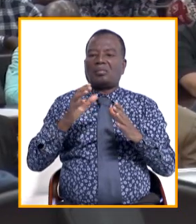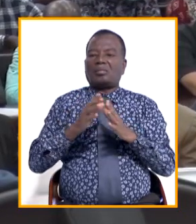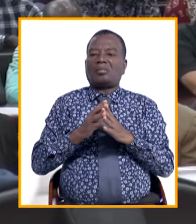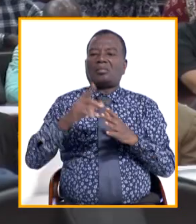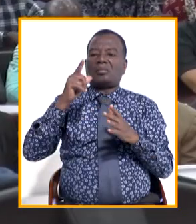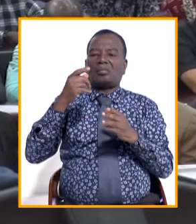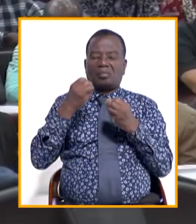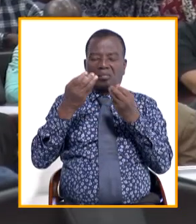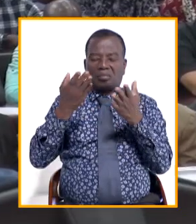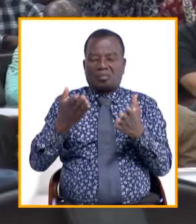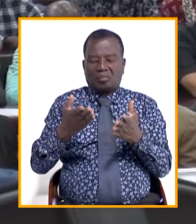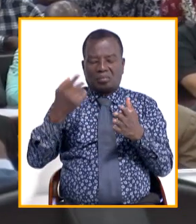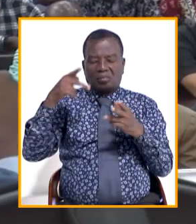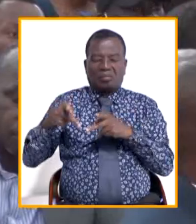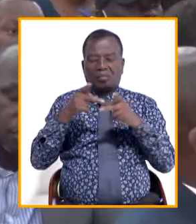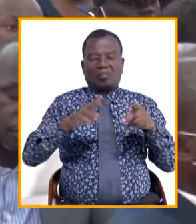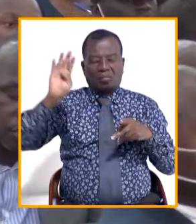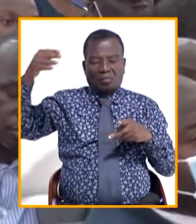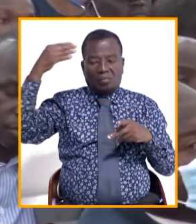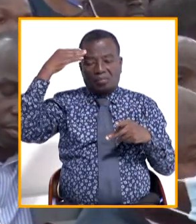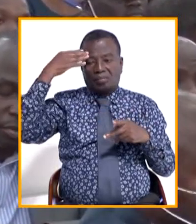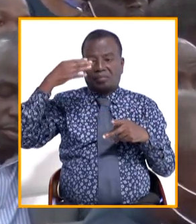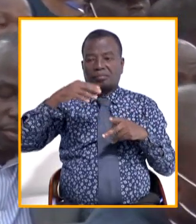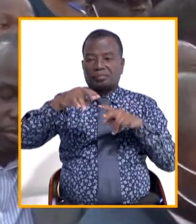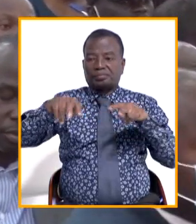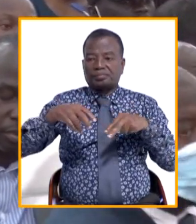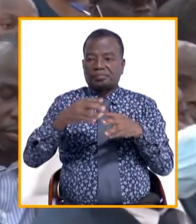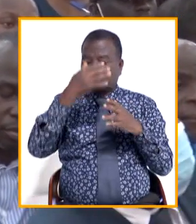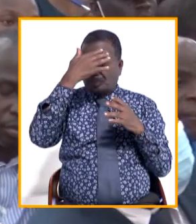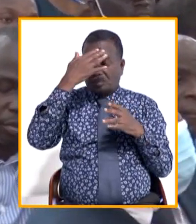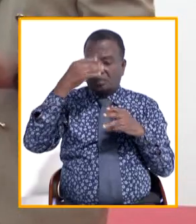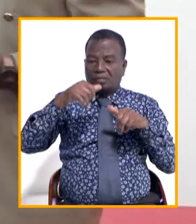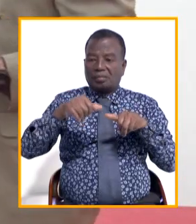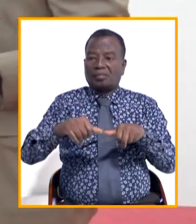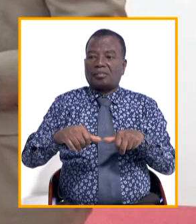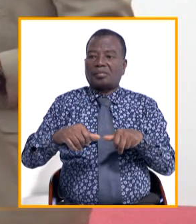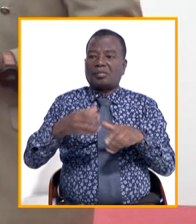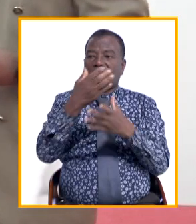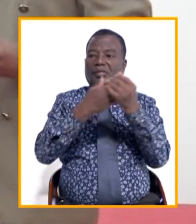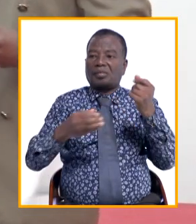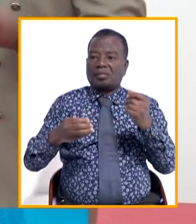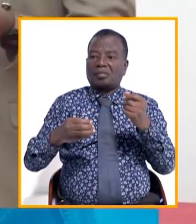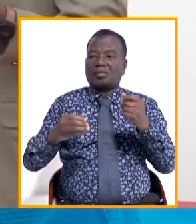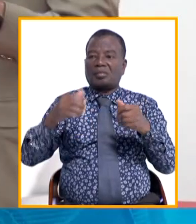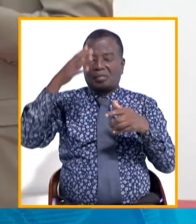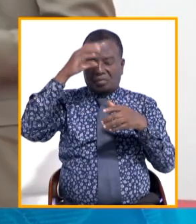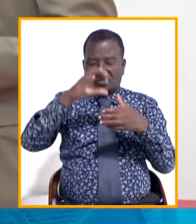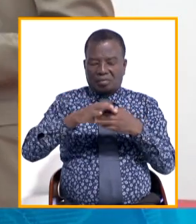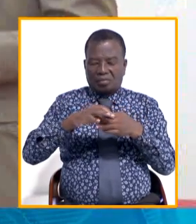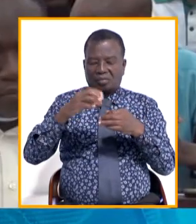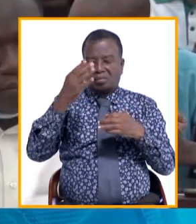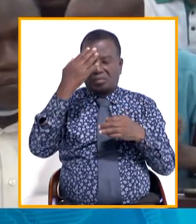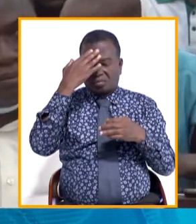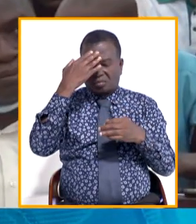L'une des causes majeures, selon le ministre de l'Enseignement supérieur et de la recherche scientifique, demeure l'insuffisance de l'acquisition de connaissances en venant des